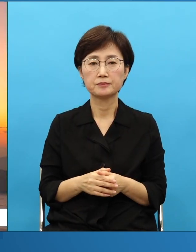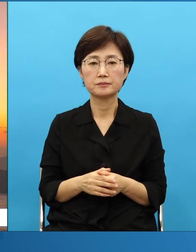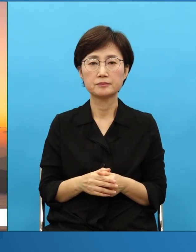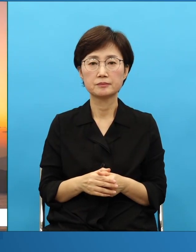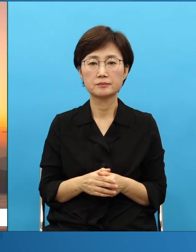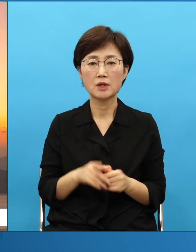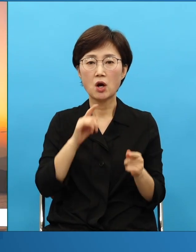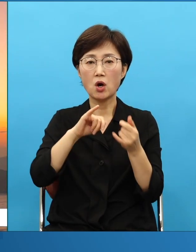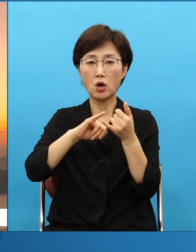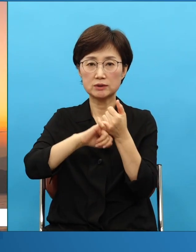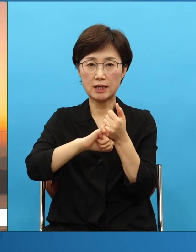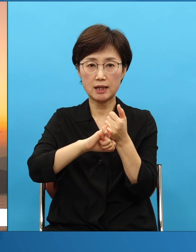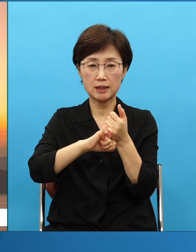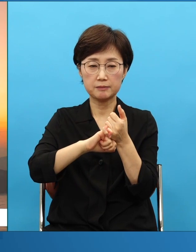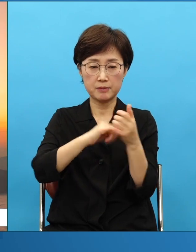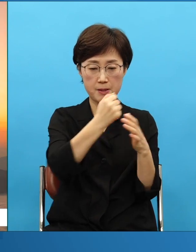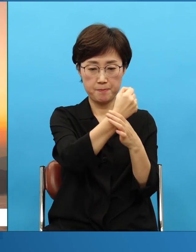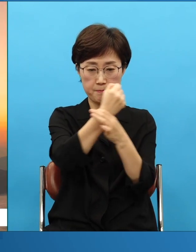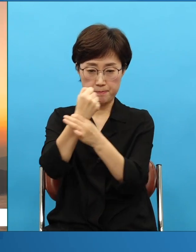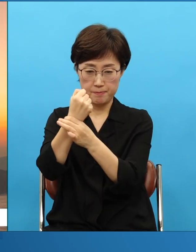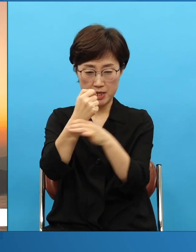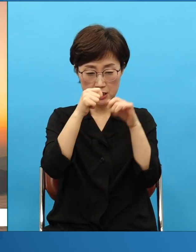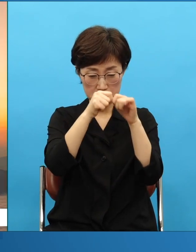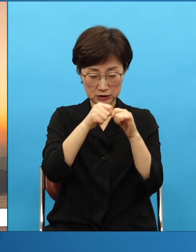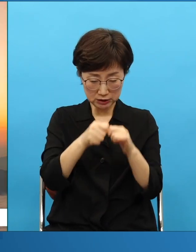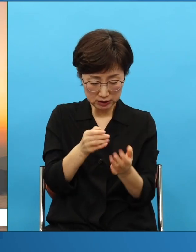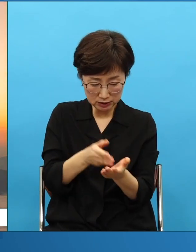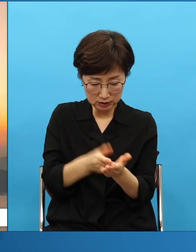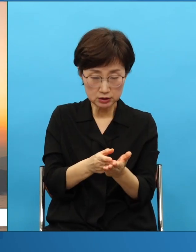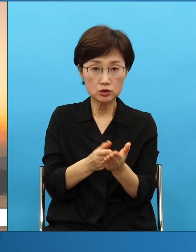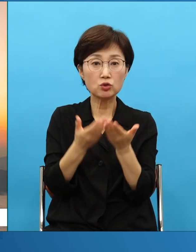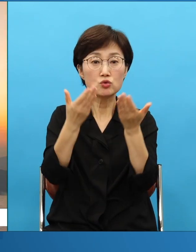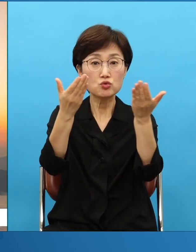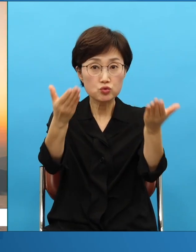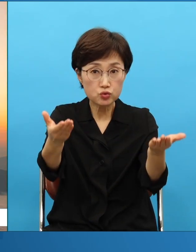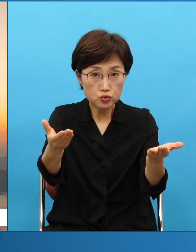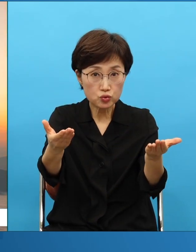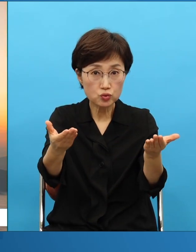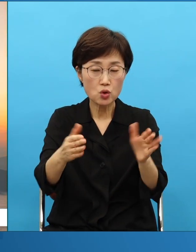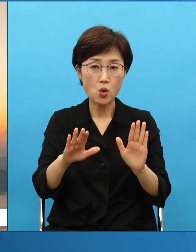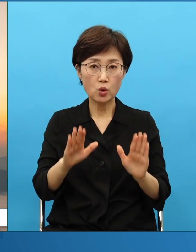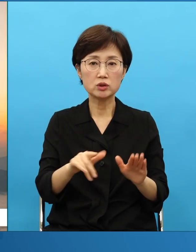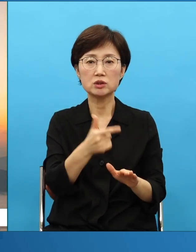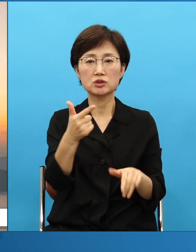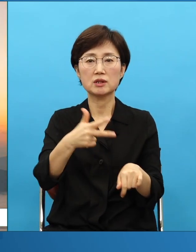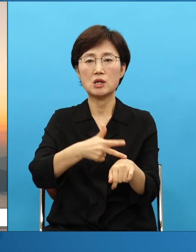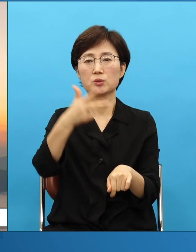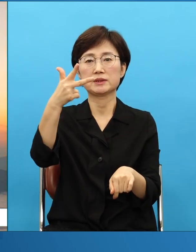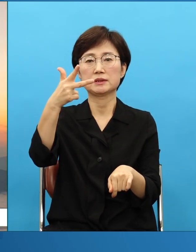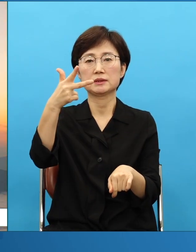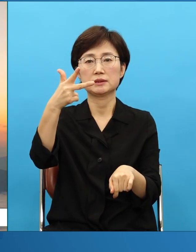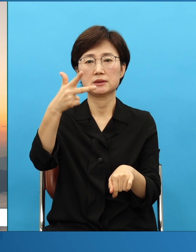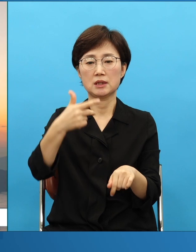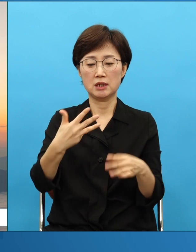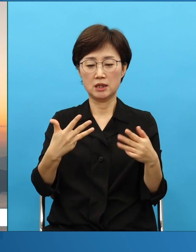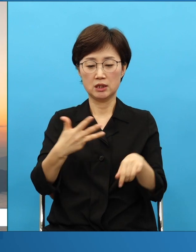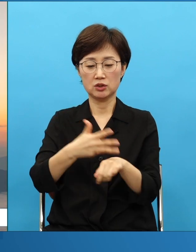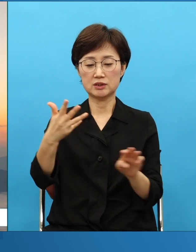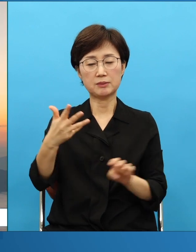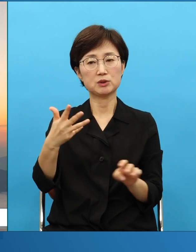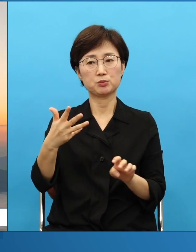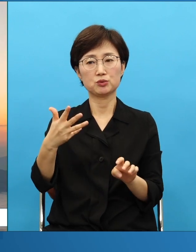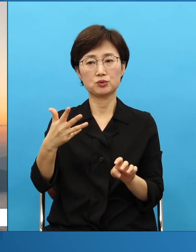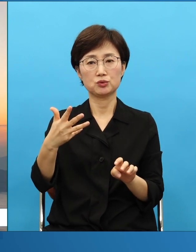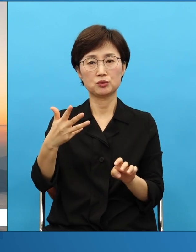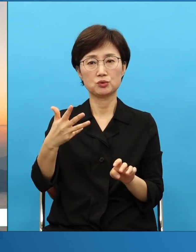2024년의 언약이 구체적으로 선포되는 원단기도회는 12월 31일 오후 7시에 1강, 이어 8시 30분에